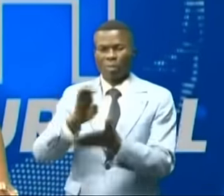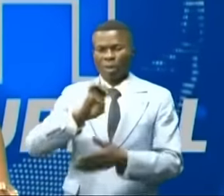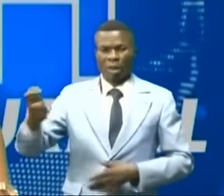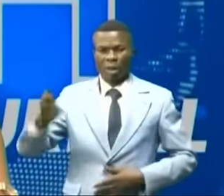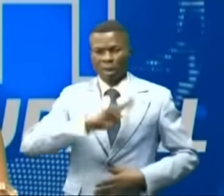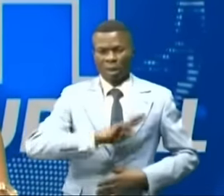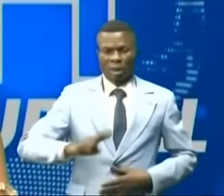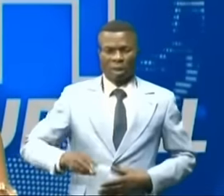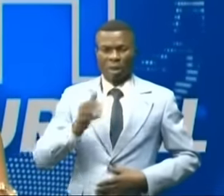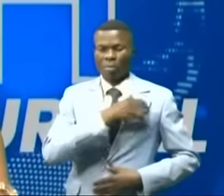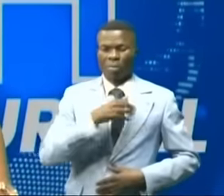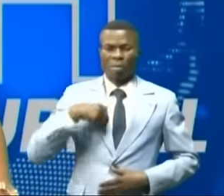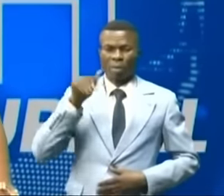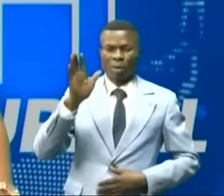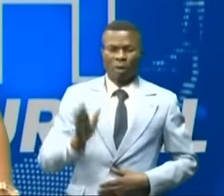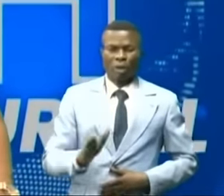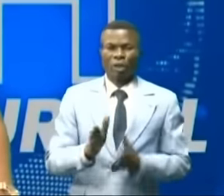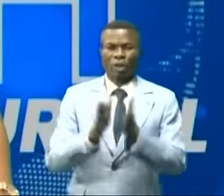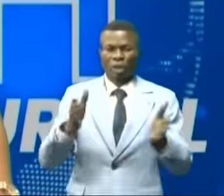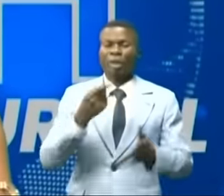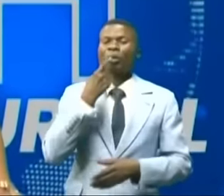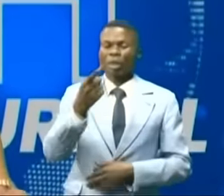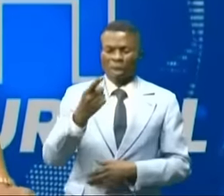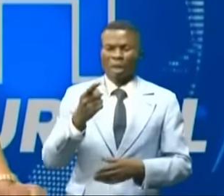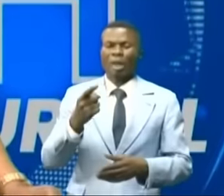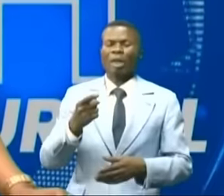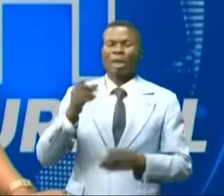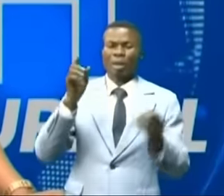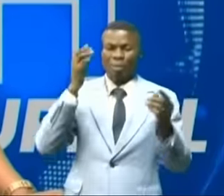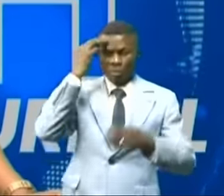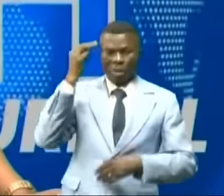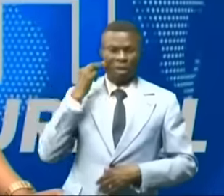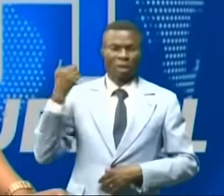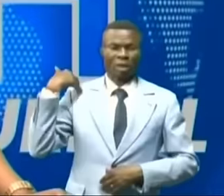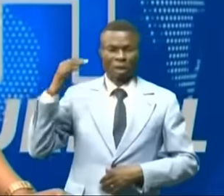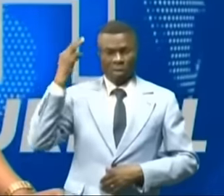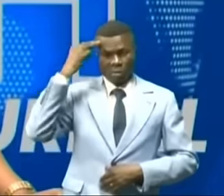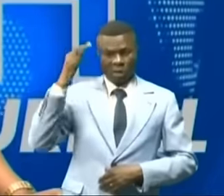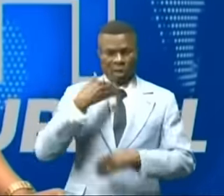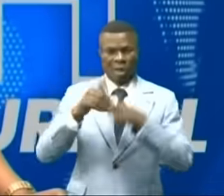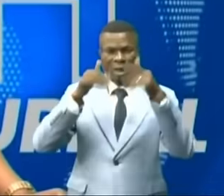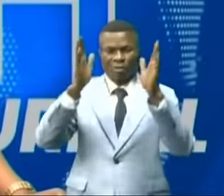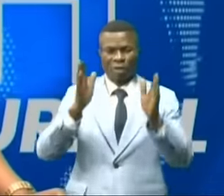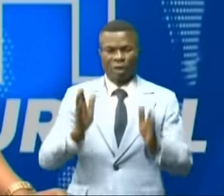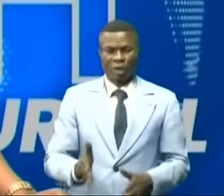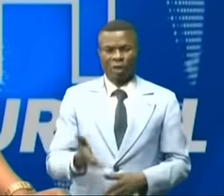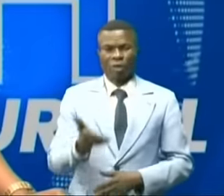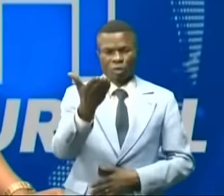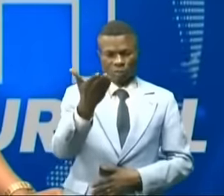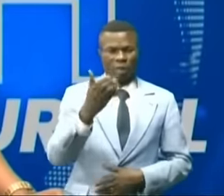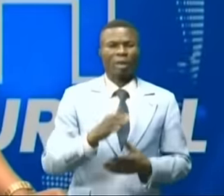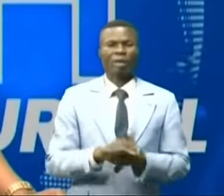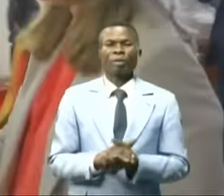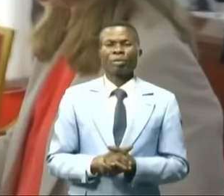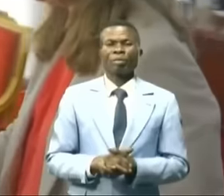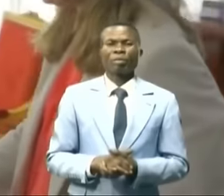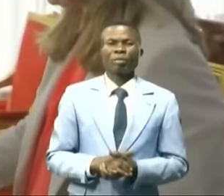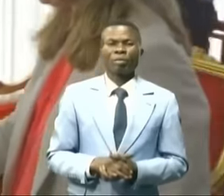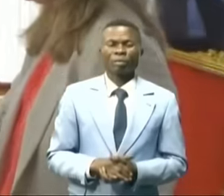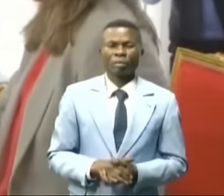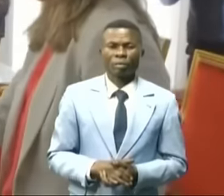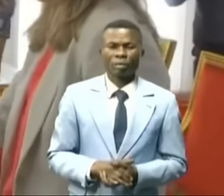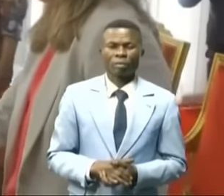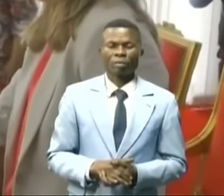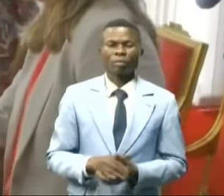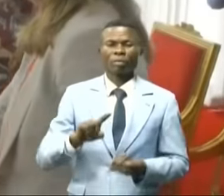Sa directrice générale l'a dit à la ministre d'État, ministre des Affaires étrangères. Reportage Edith Tchala. Ami